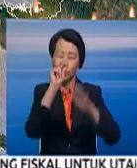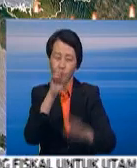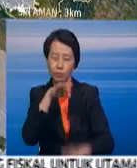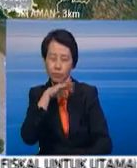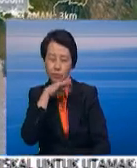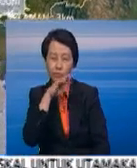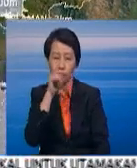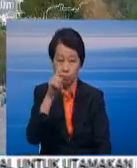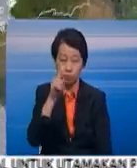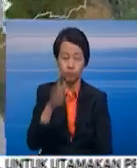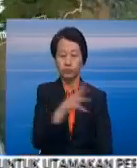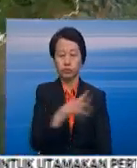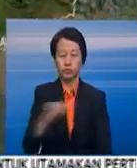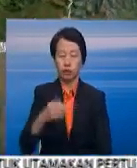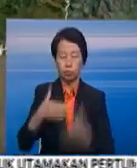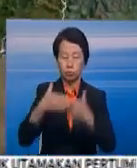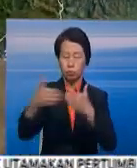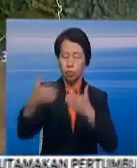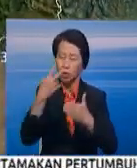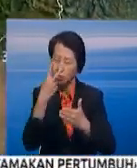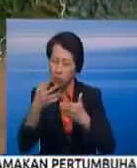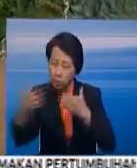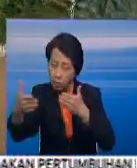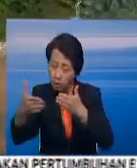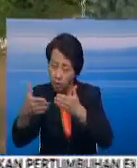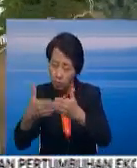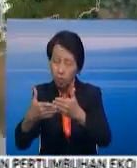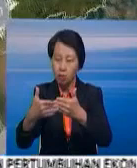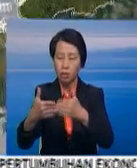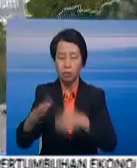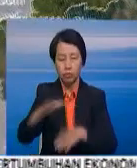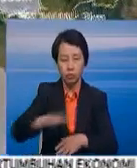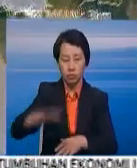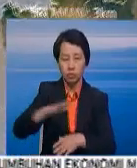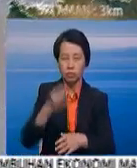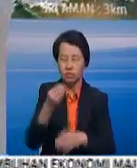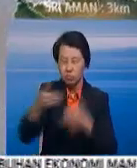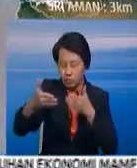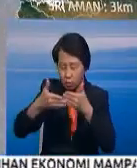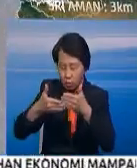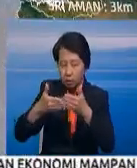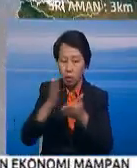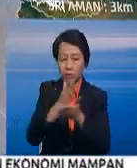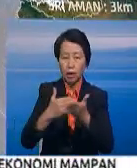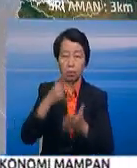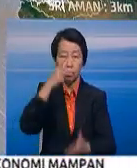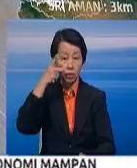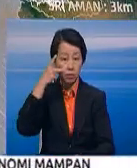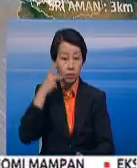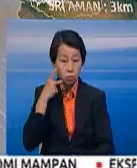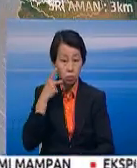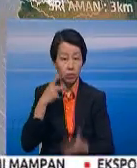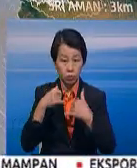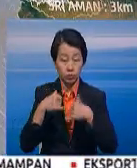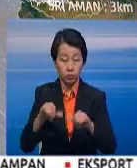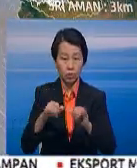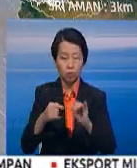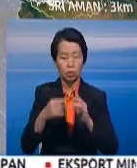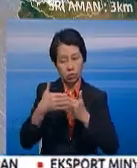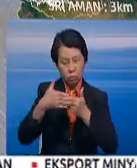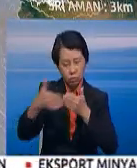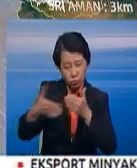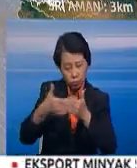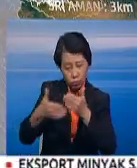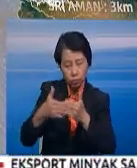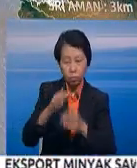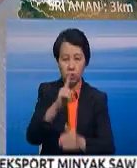ini. Selain itu, jarak ketampakan masih lagi berada pada kadar yang rendah, dengan bahagian Kuching masih lagi mencatatkan jarak yang